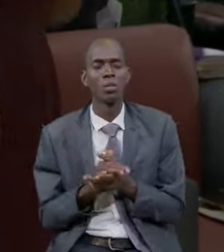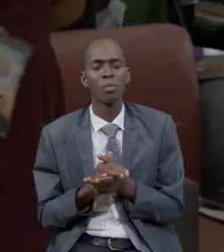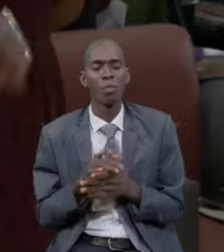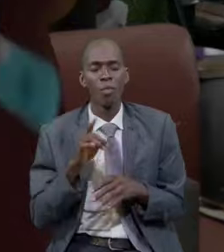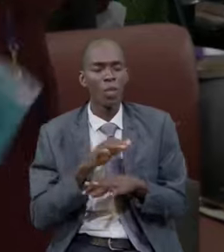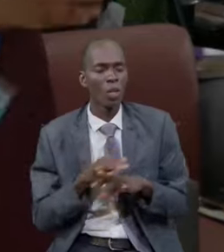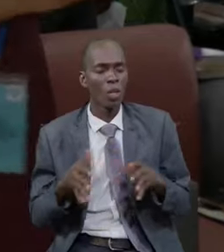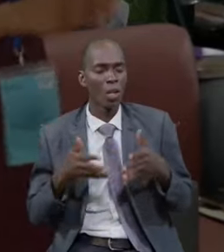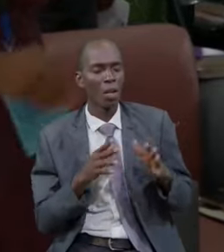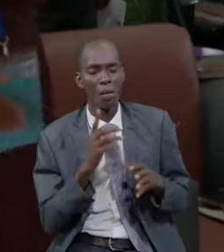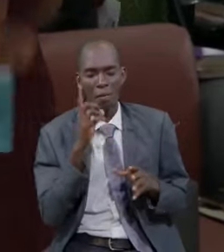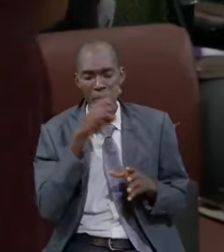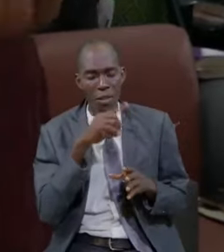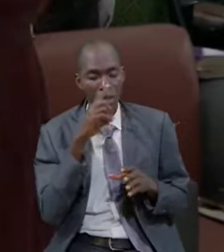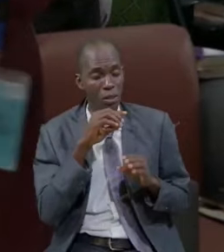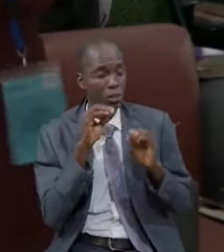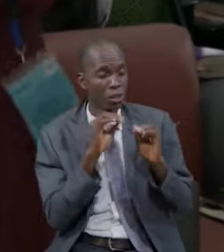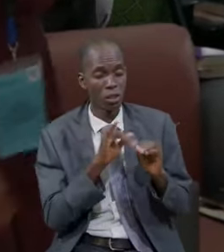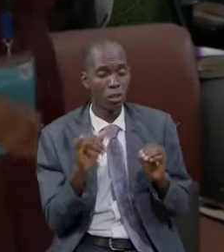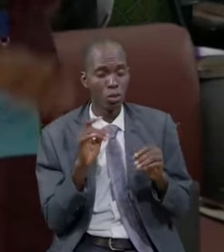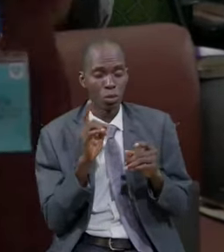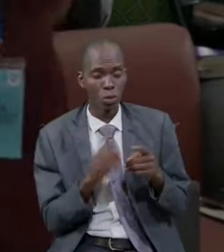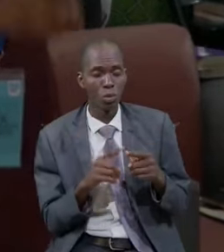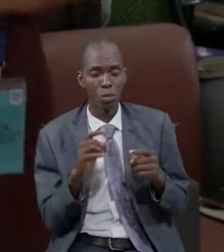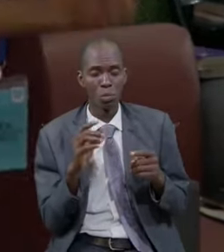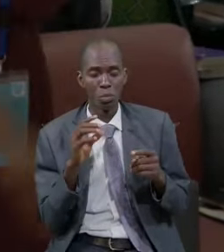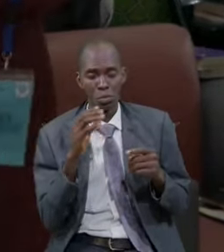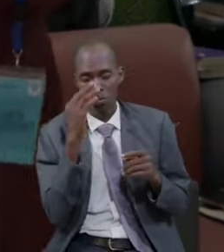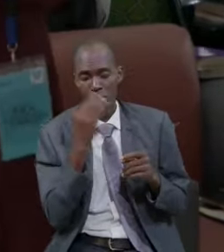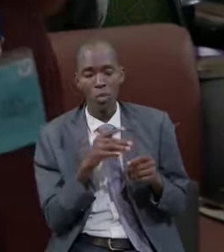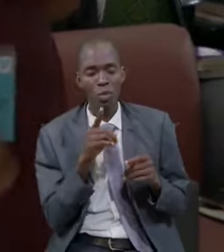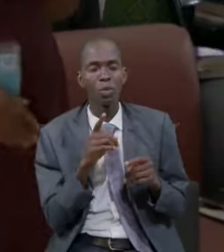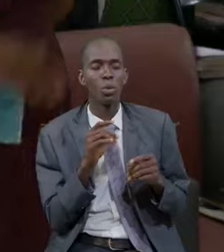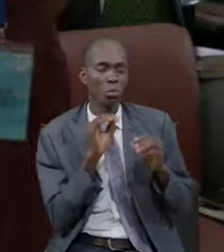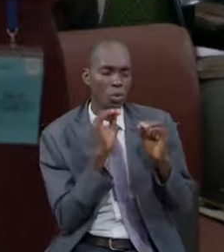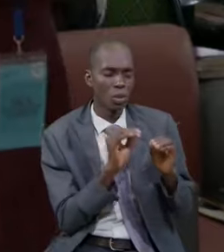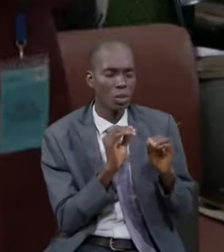Tu ne permettras pas la fausse doctrine de passer par toi, enseigne.